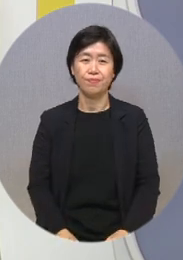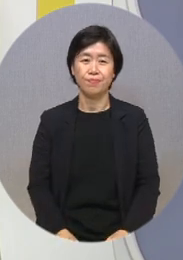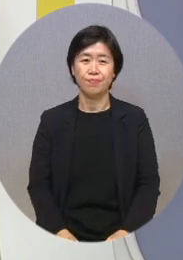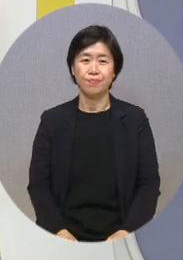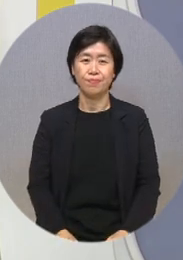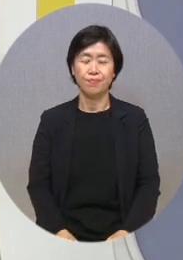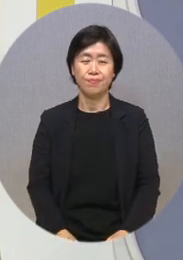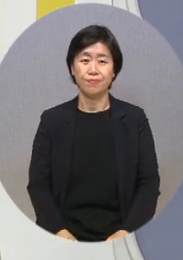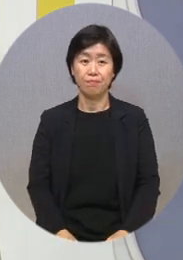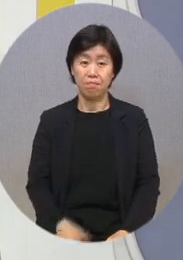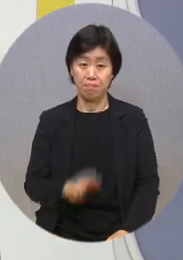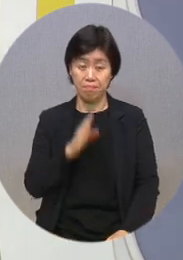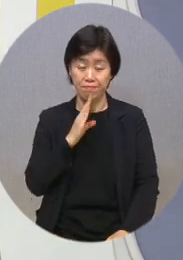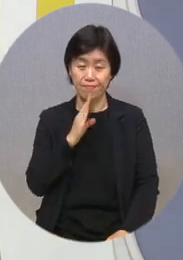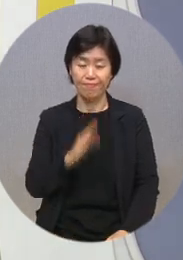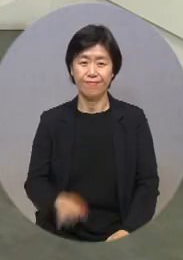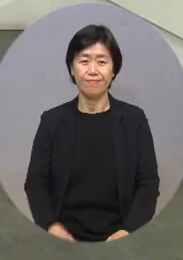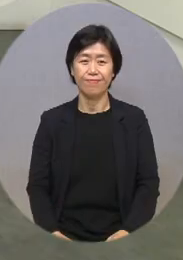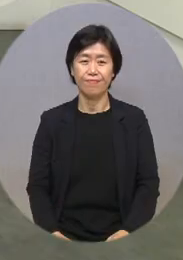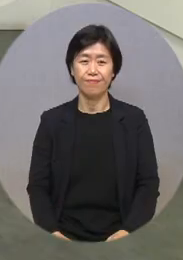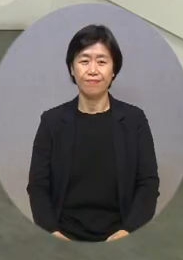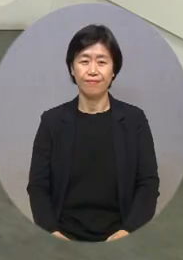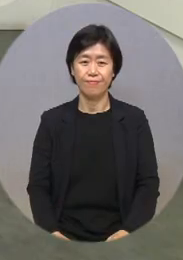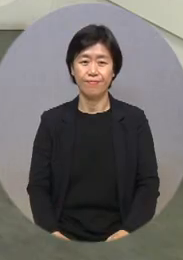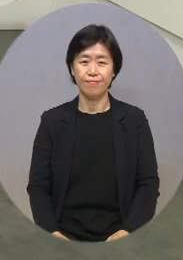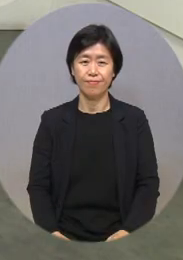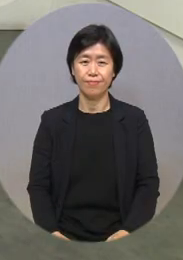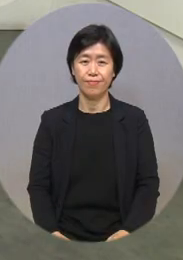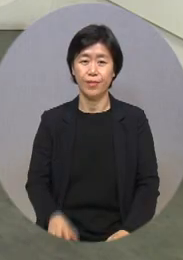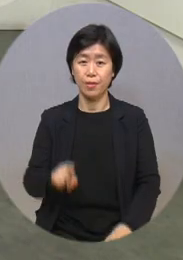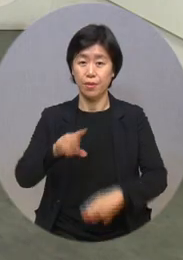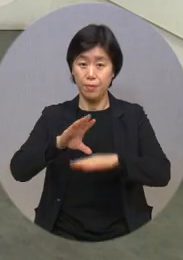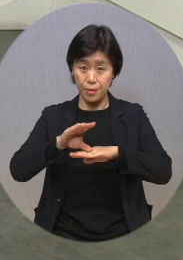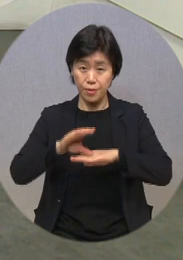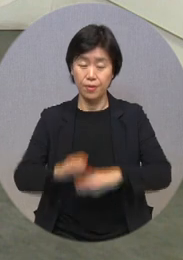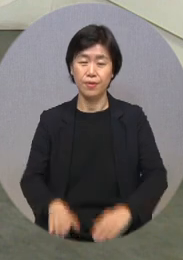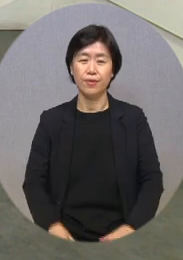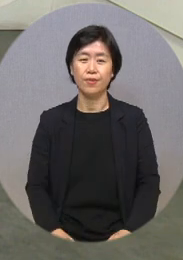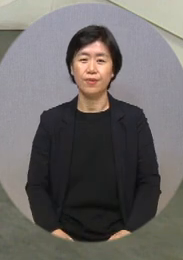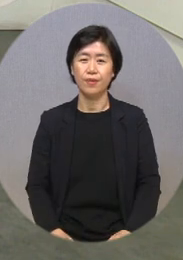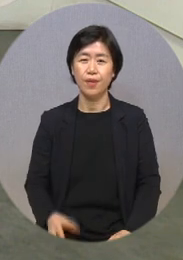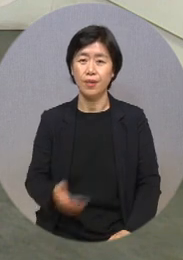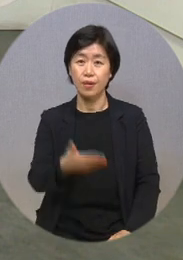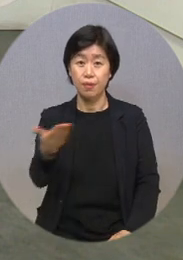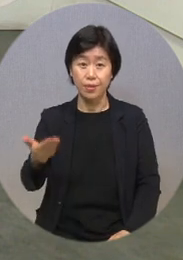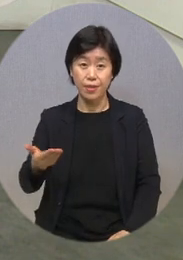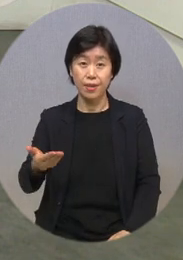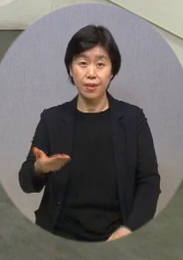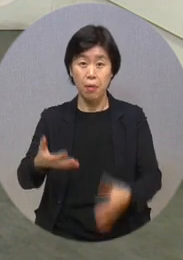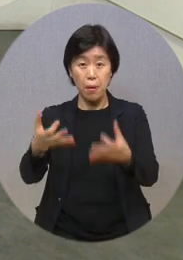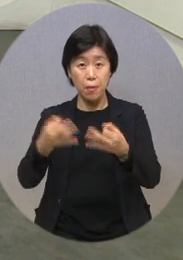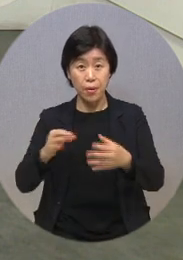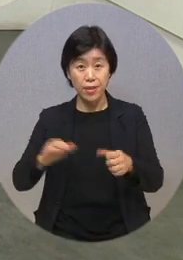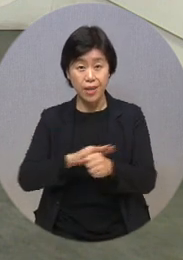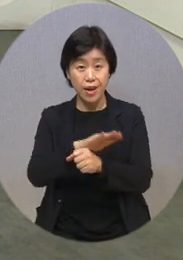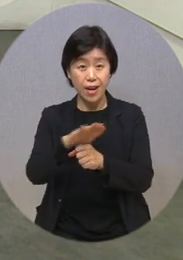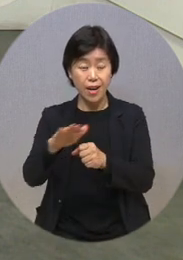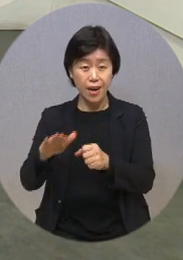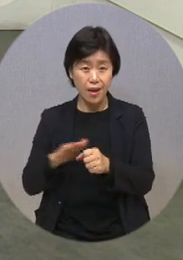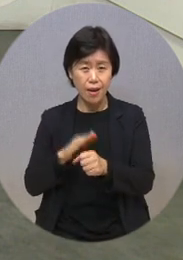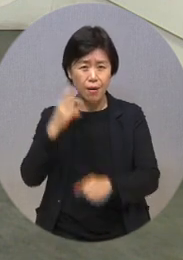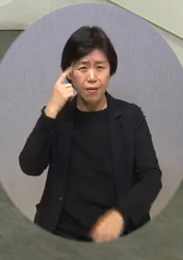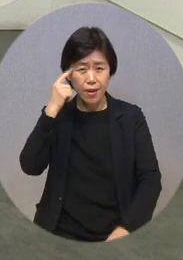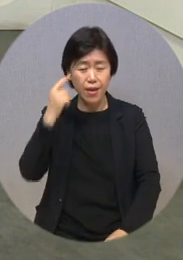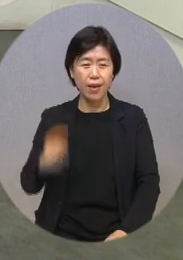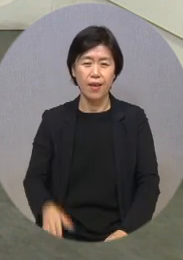주셨죠? 아, 그래요? 네. 예, 남도장터가 여러분께 뜨거운 사랑을 받은 것은 네. 농산물